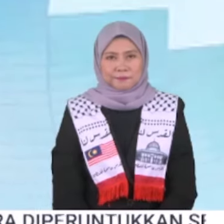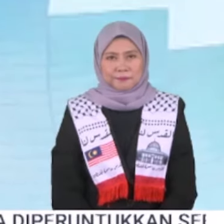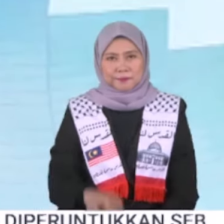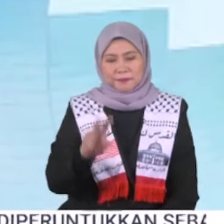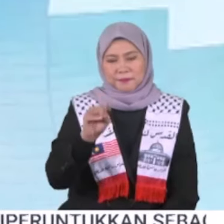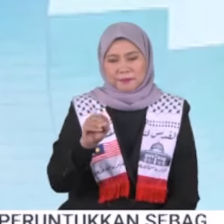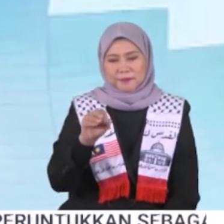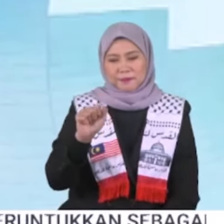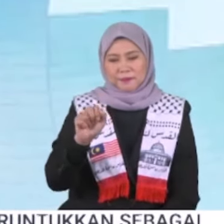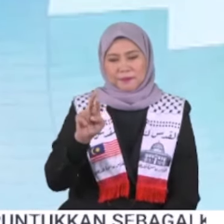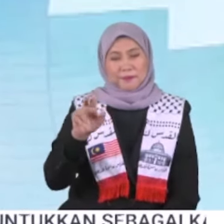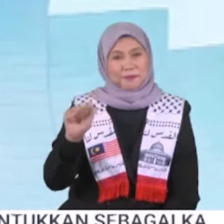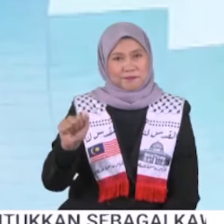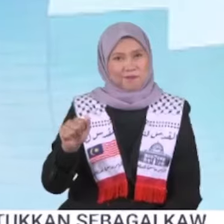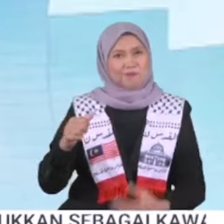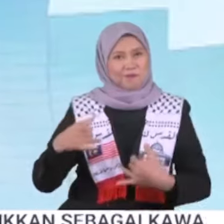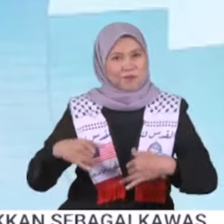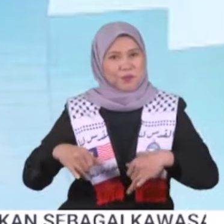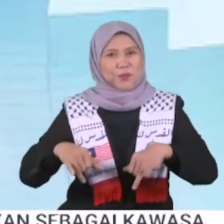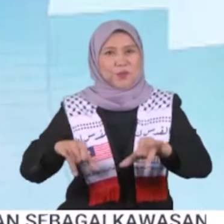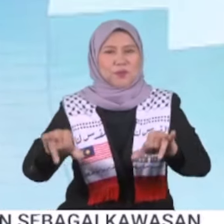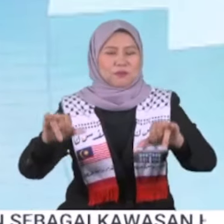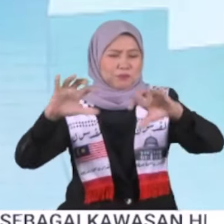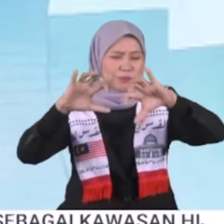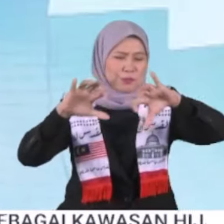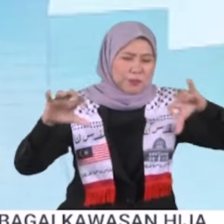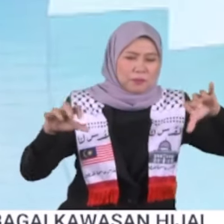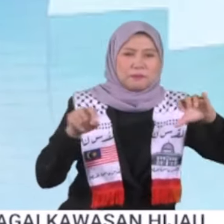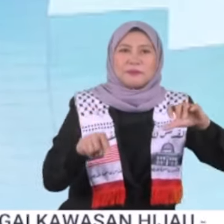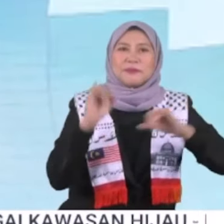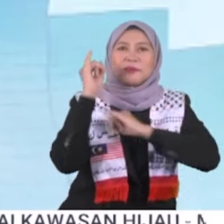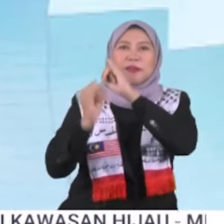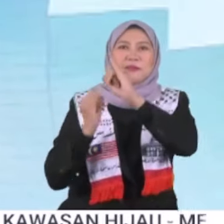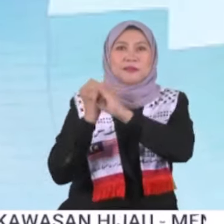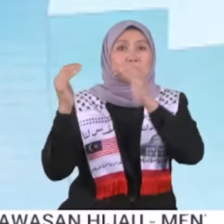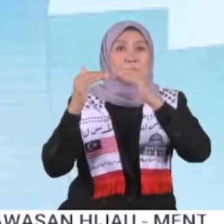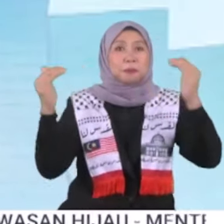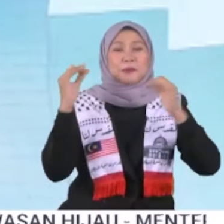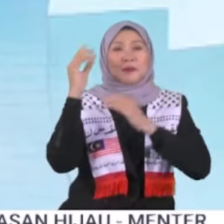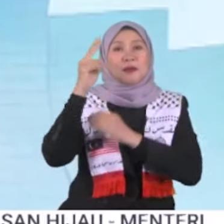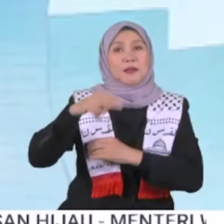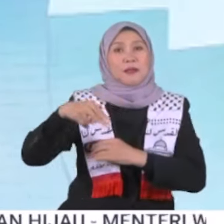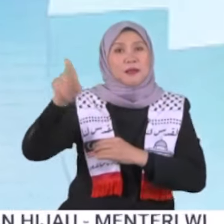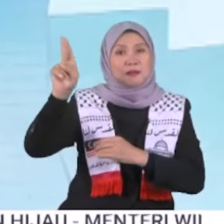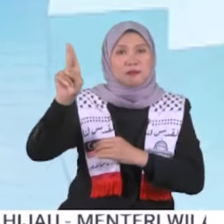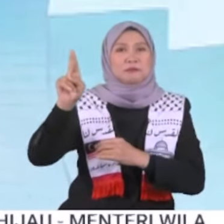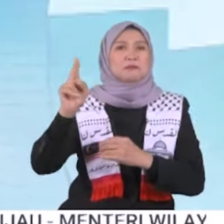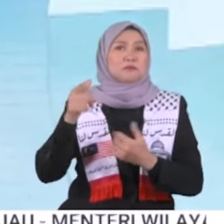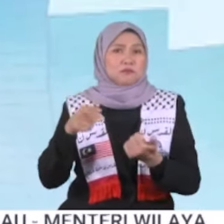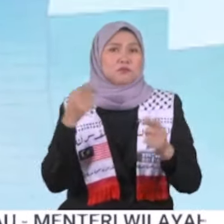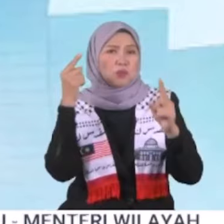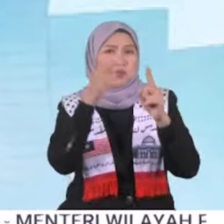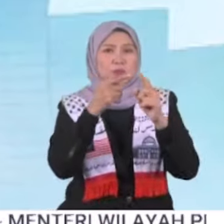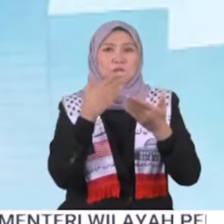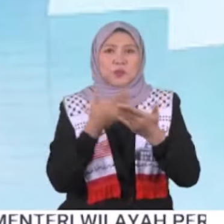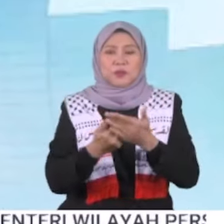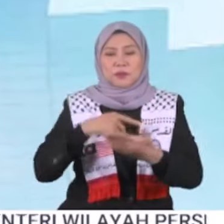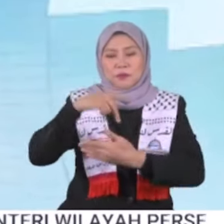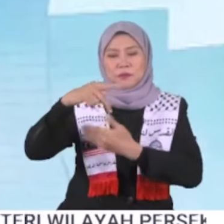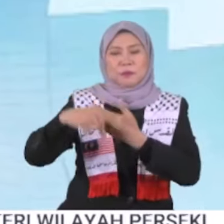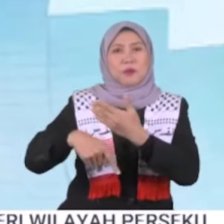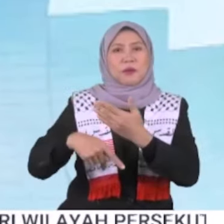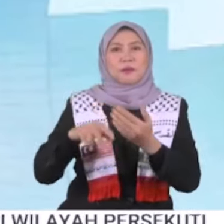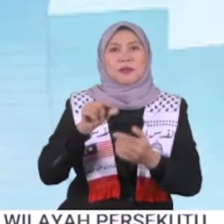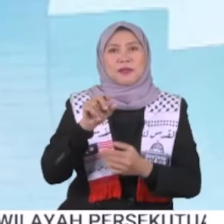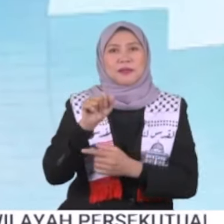MARA diminta terus meneroka potensi antarabangsa dalam industri halal yang mempunyai prospek besar menerusi program Gate to